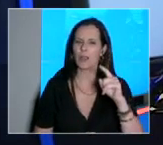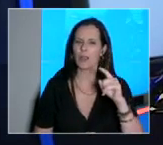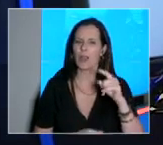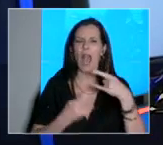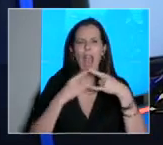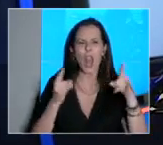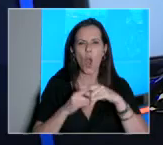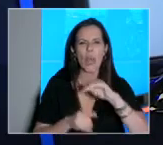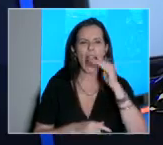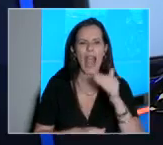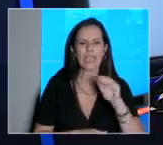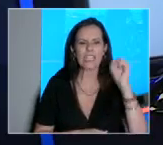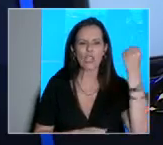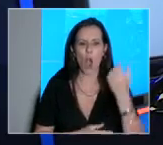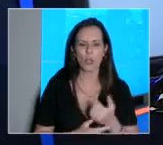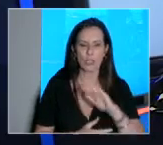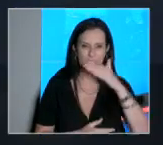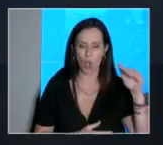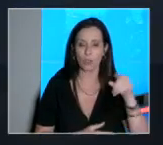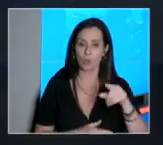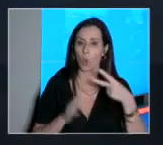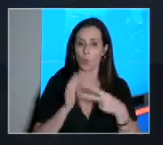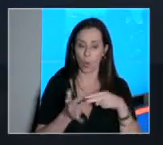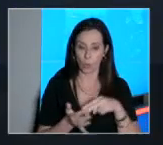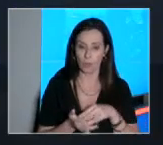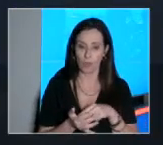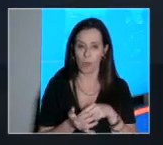עובר ליונתן. חלון להר ציון זו תוכנית